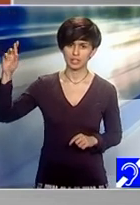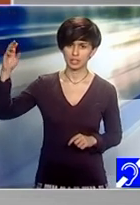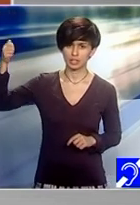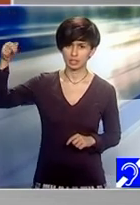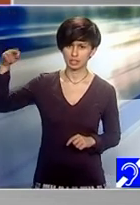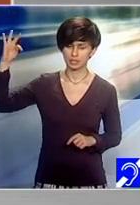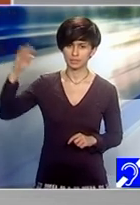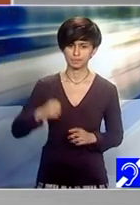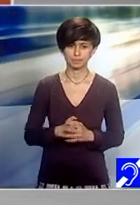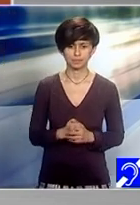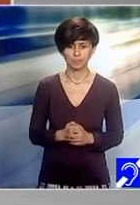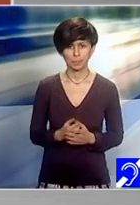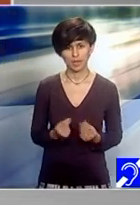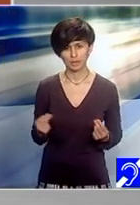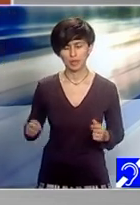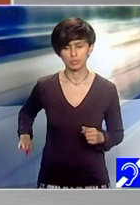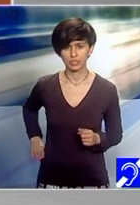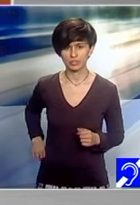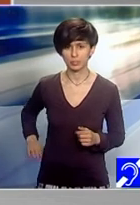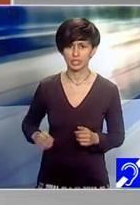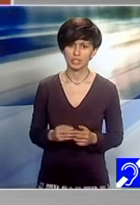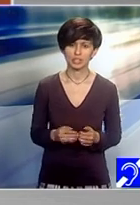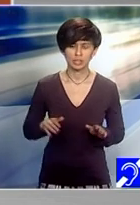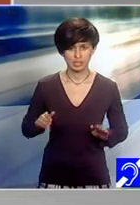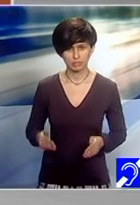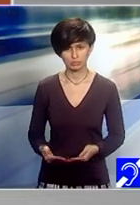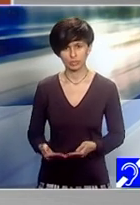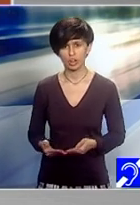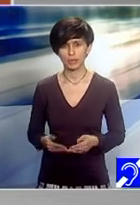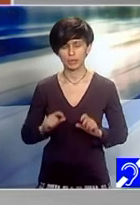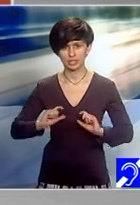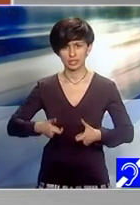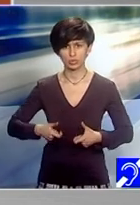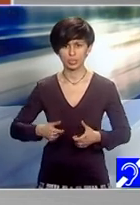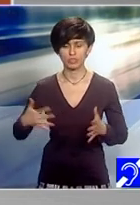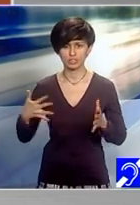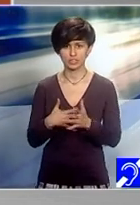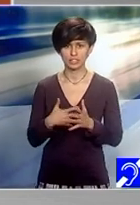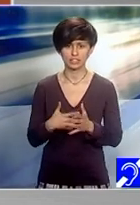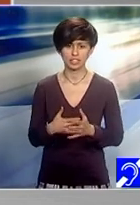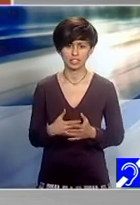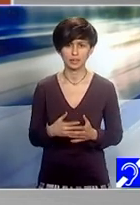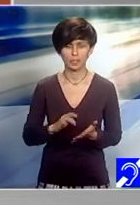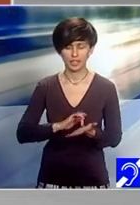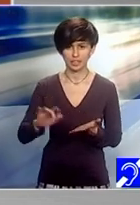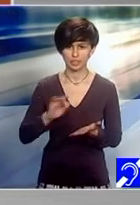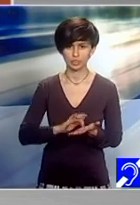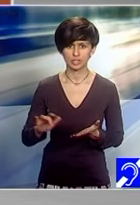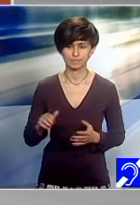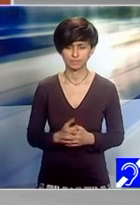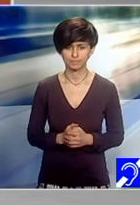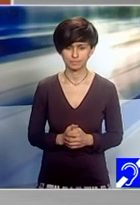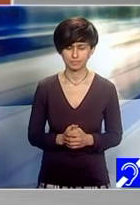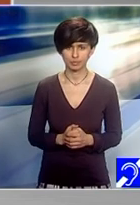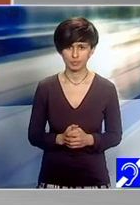lângă groapa de gunoi, au fost testate gratuit anul trecut cu ajutorul unei unități mobile de testare. Demersul,